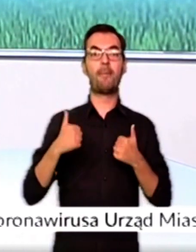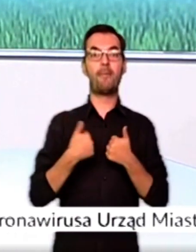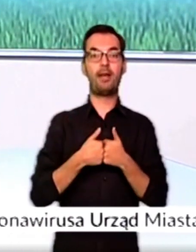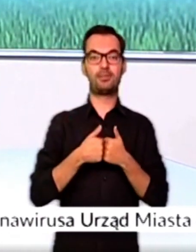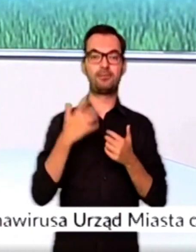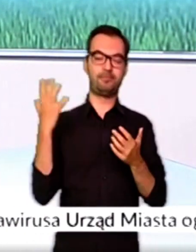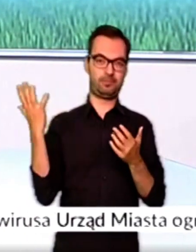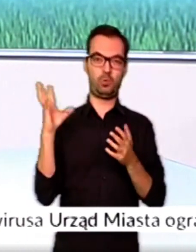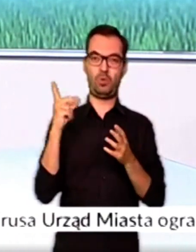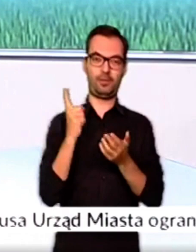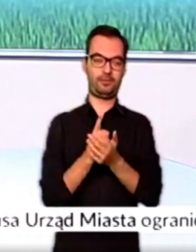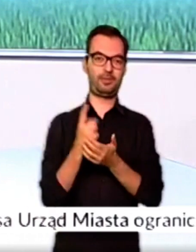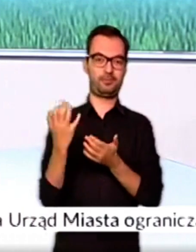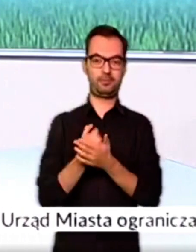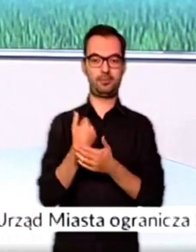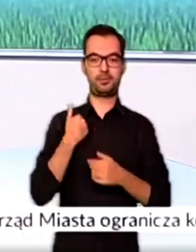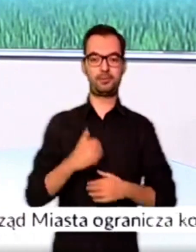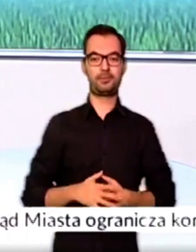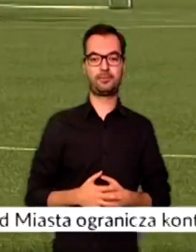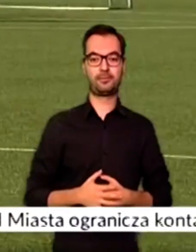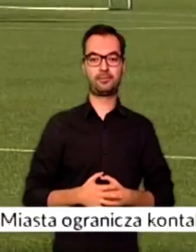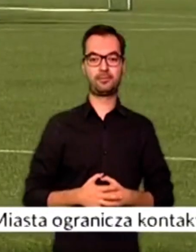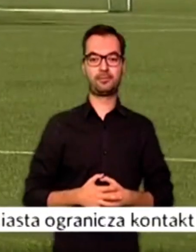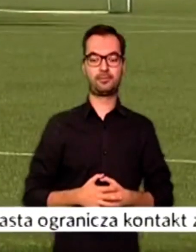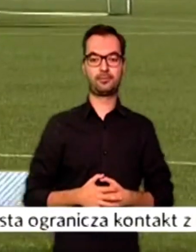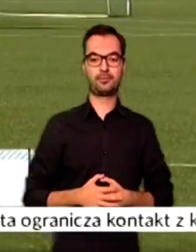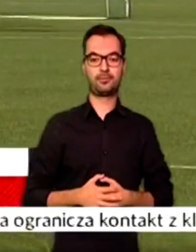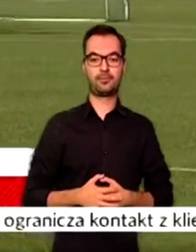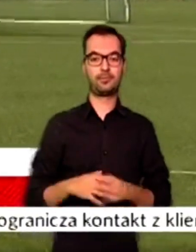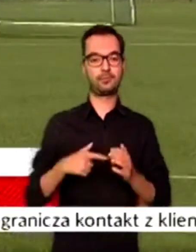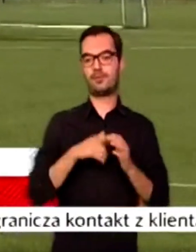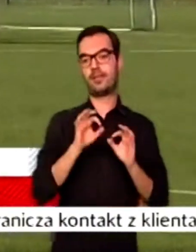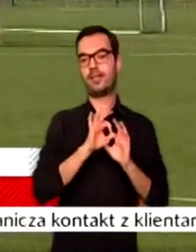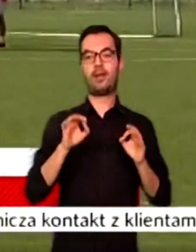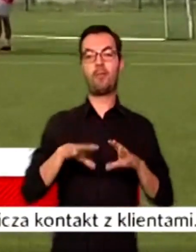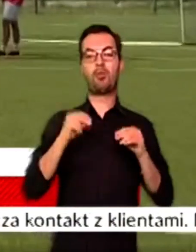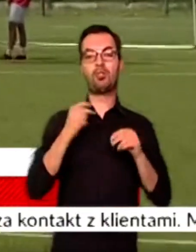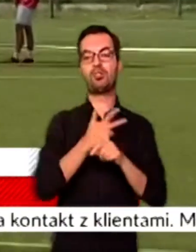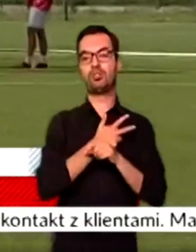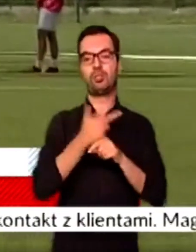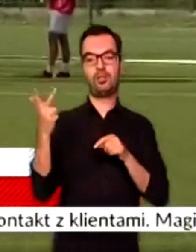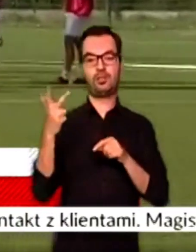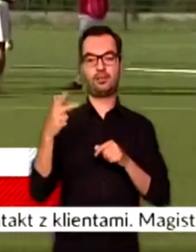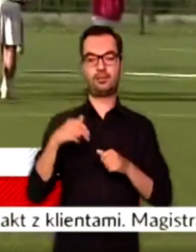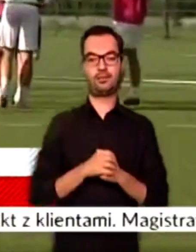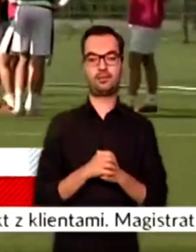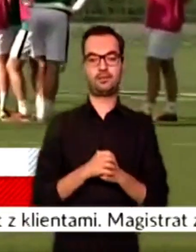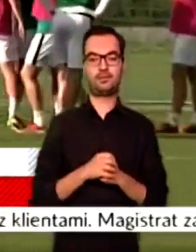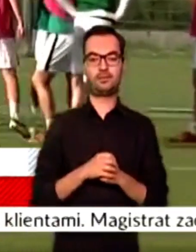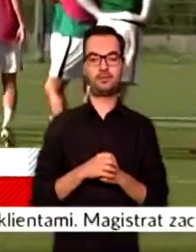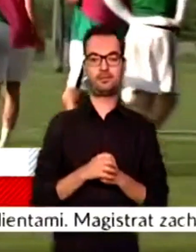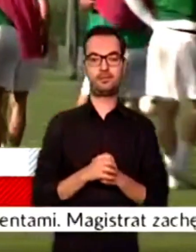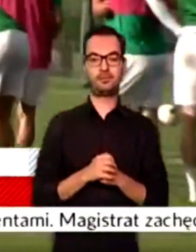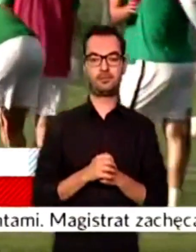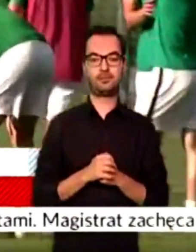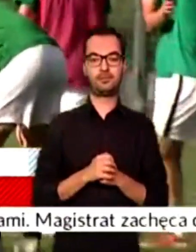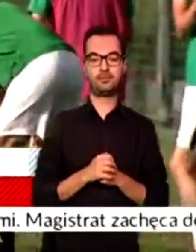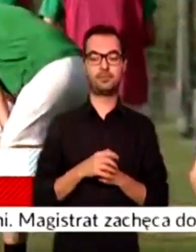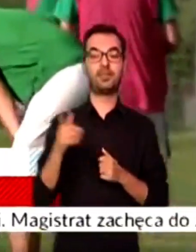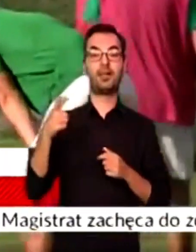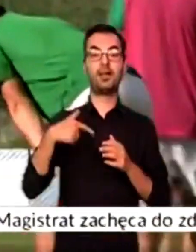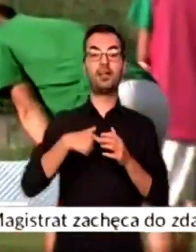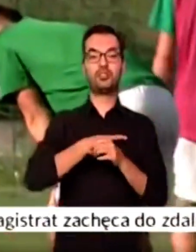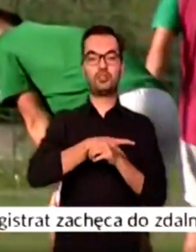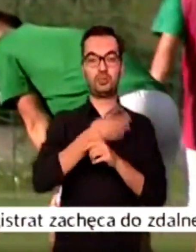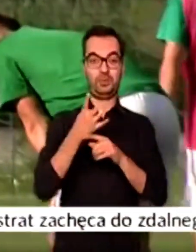odnieśli efektowne zwycięstwo. Lepszego początku trzecioligowych rozgrywek piłkarze Świtu nie mogli sobie wymarzyć. Na